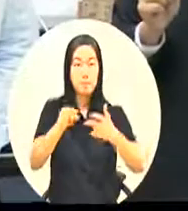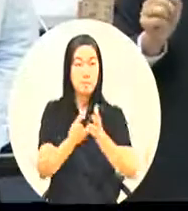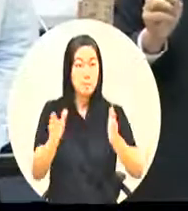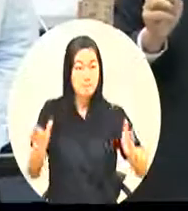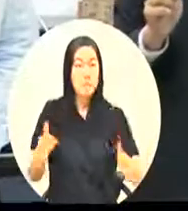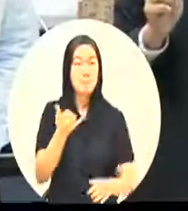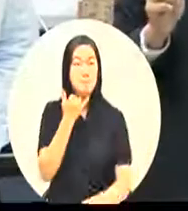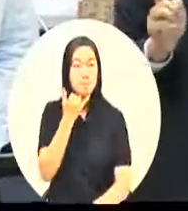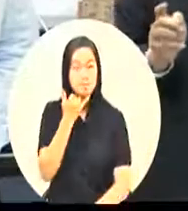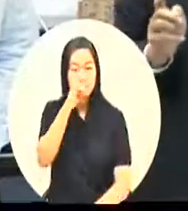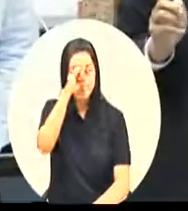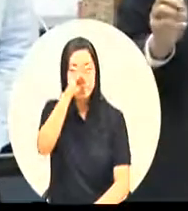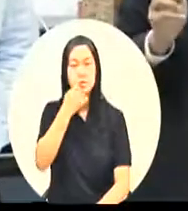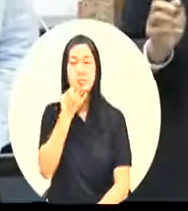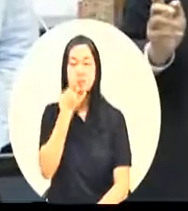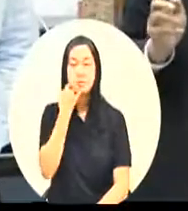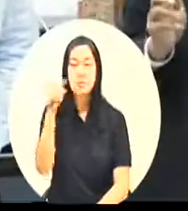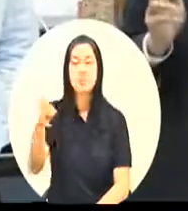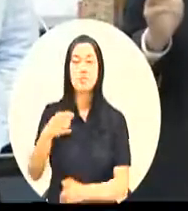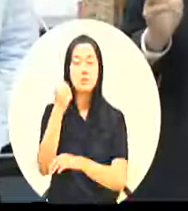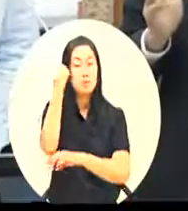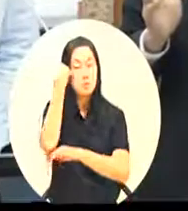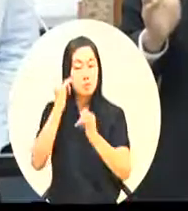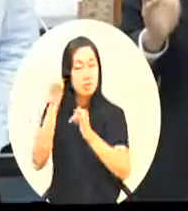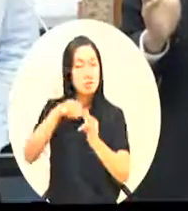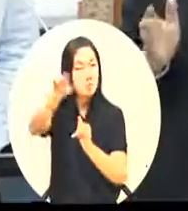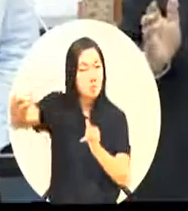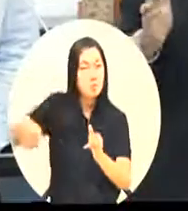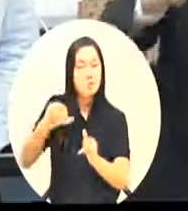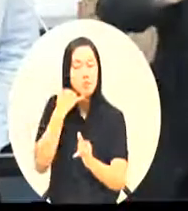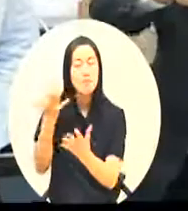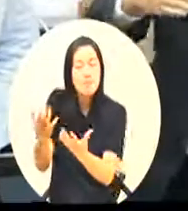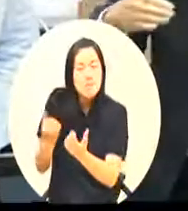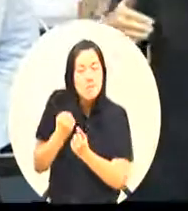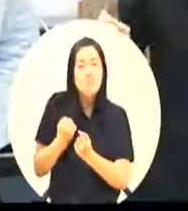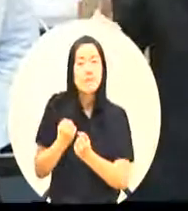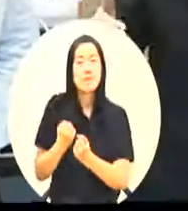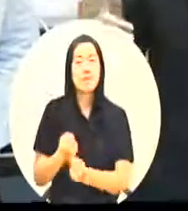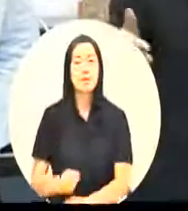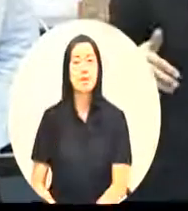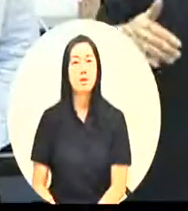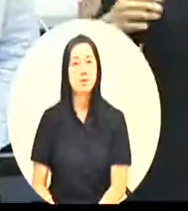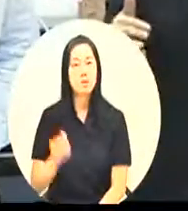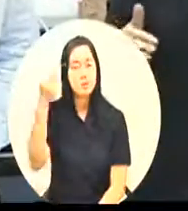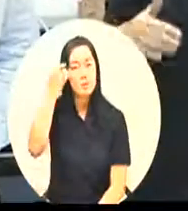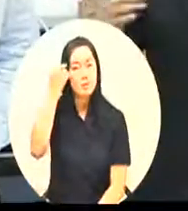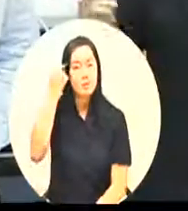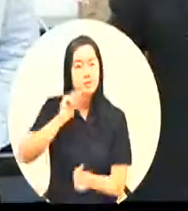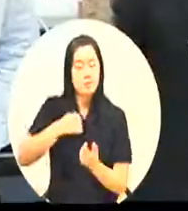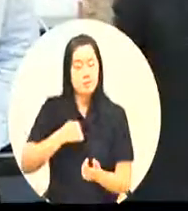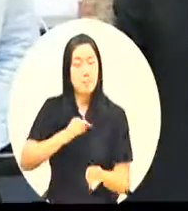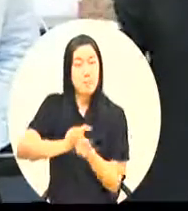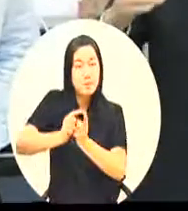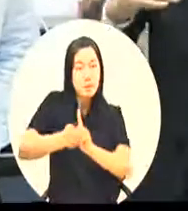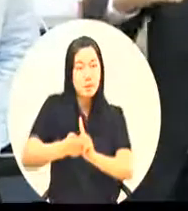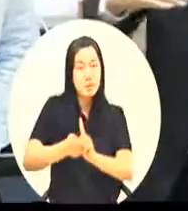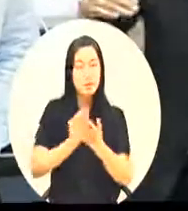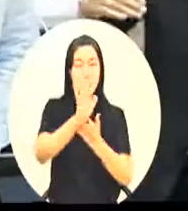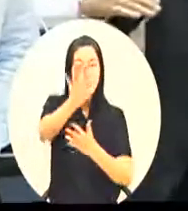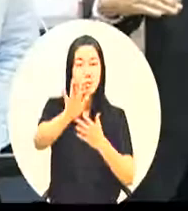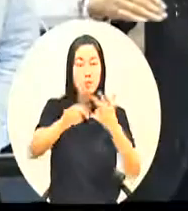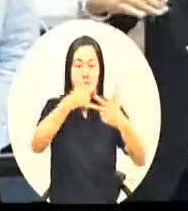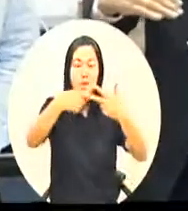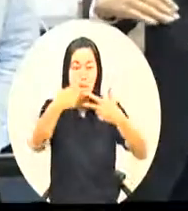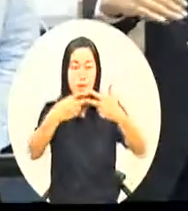够得到旗津居民的一个接受，我们稍微做一下这个转换。那至于说后面的三周，我们会利